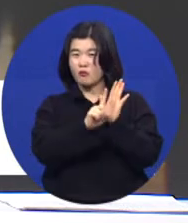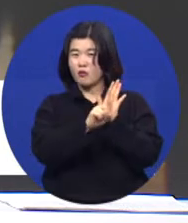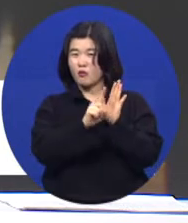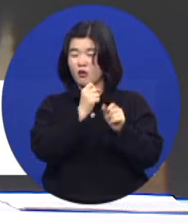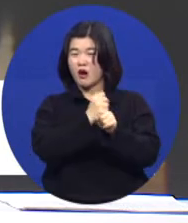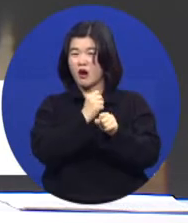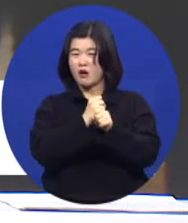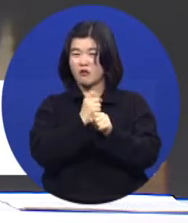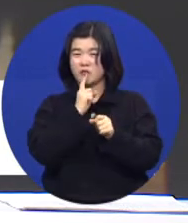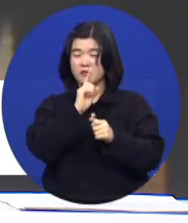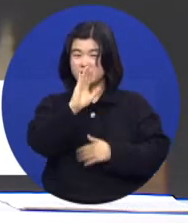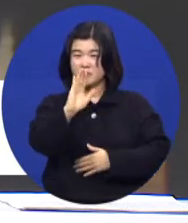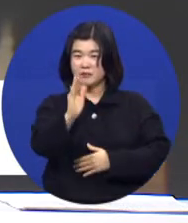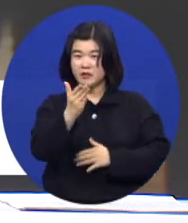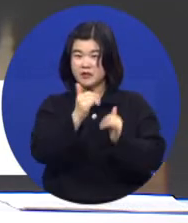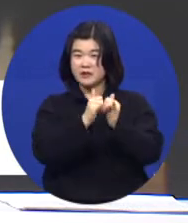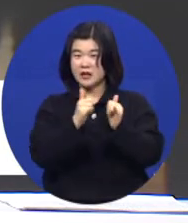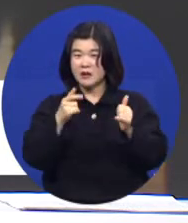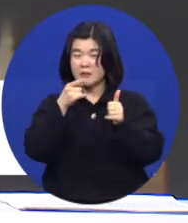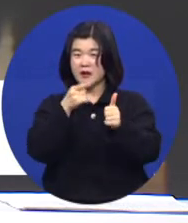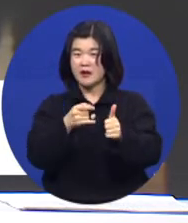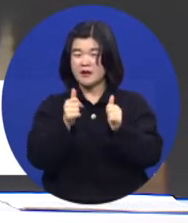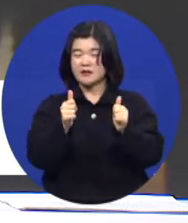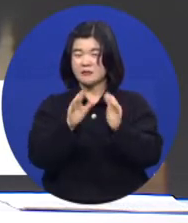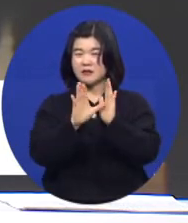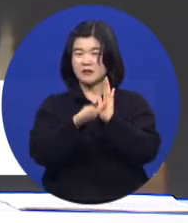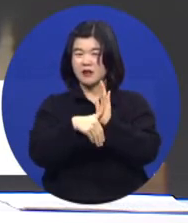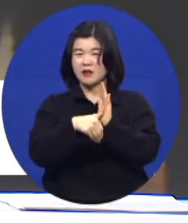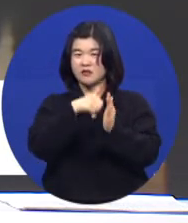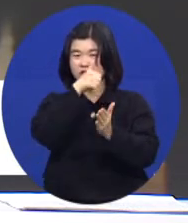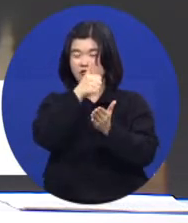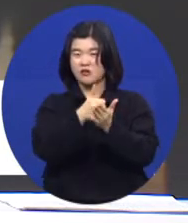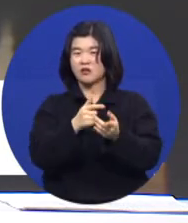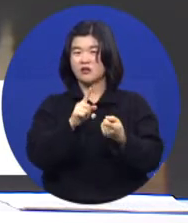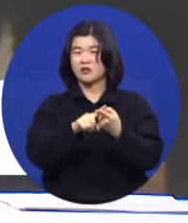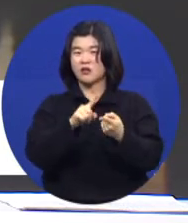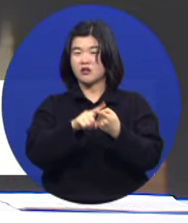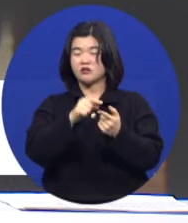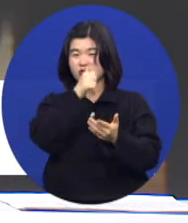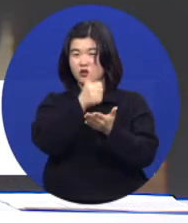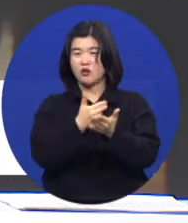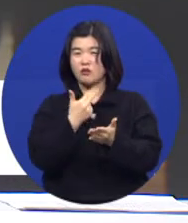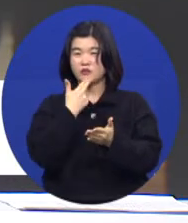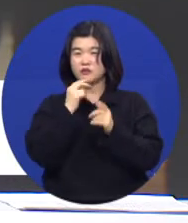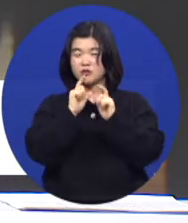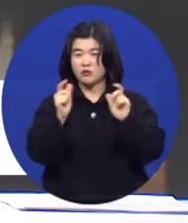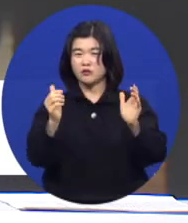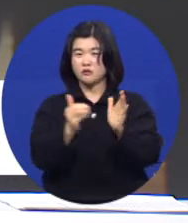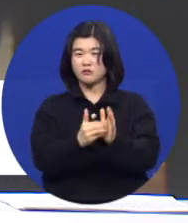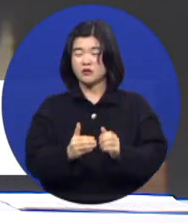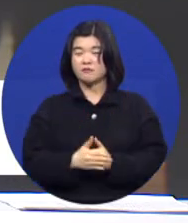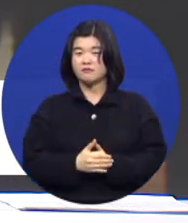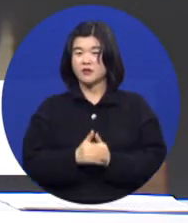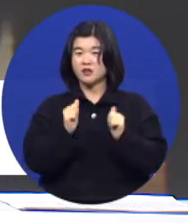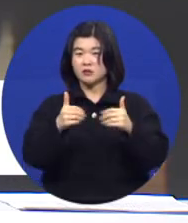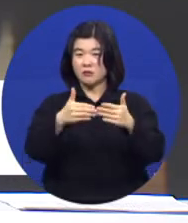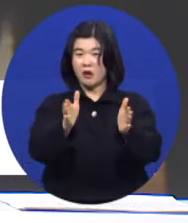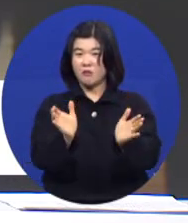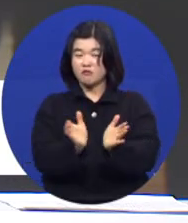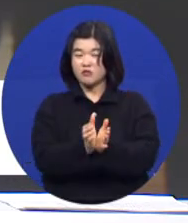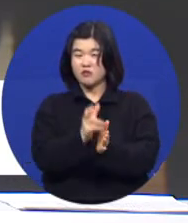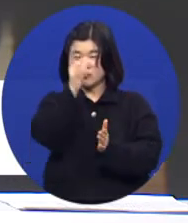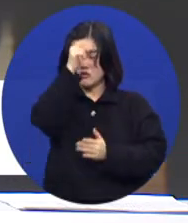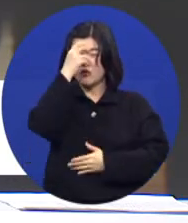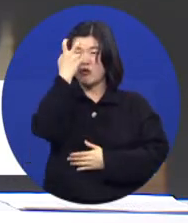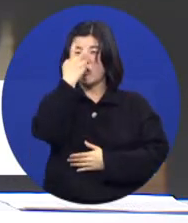등으로 구속 기소된 피고에게 1심 재판부가 살인 혐의에 대해 무죄를 선고했습니다. 재판부는